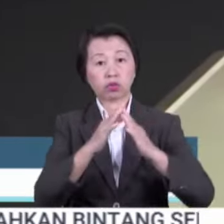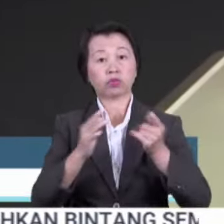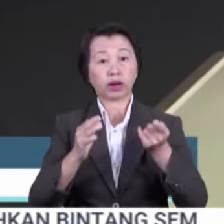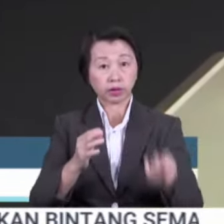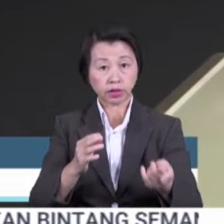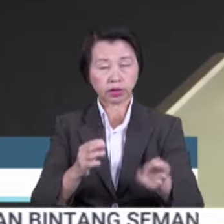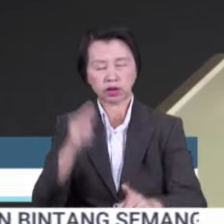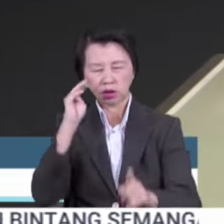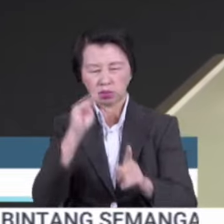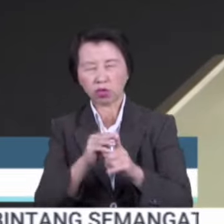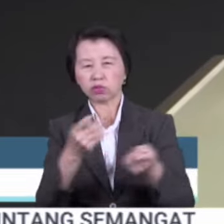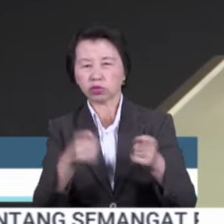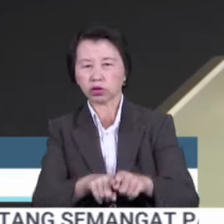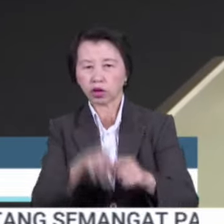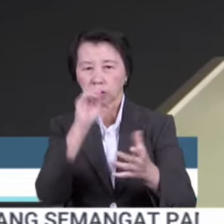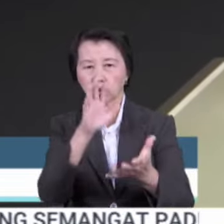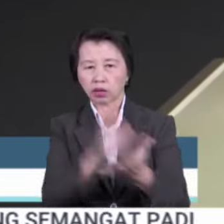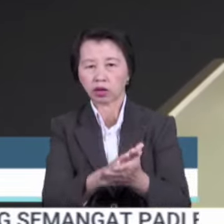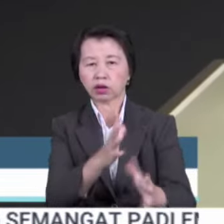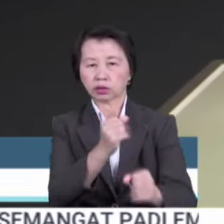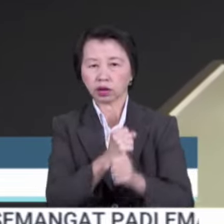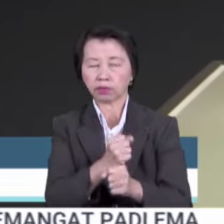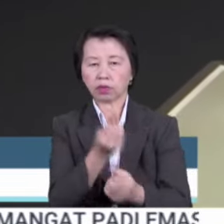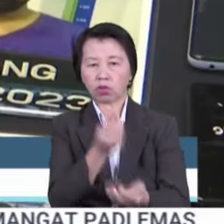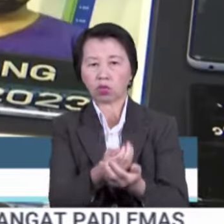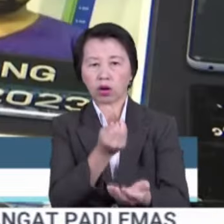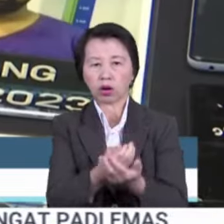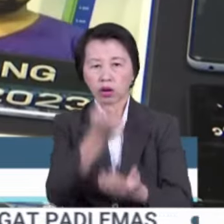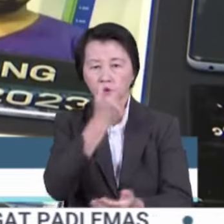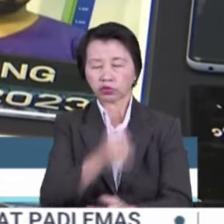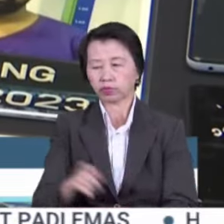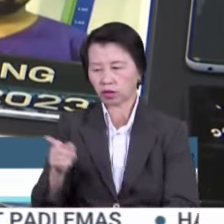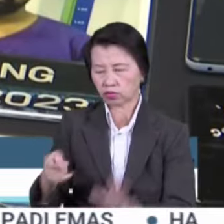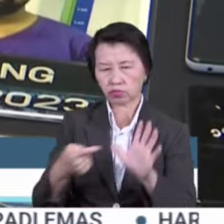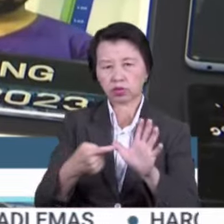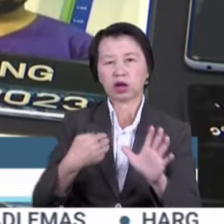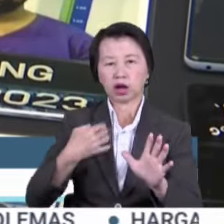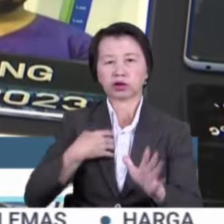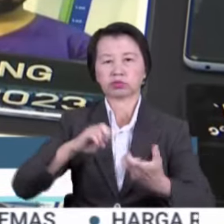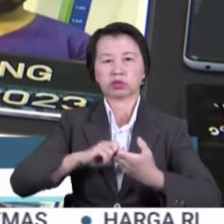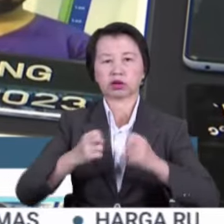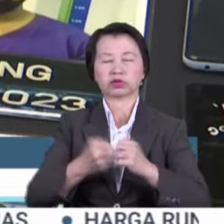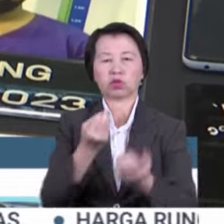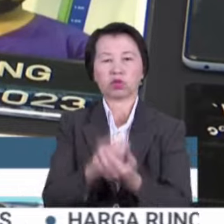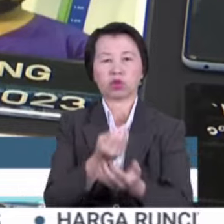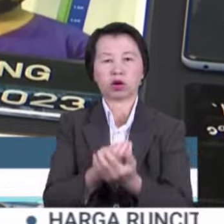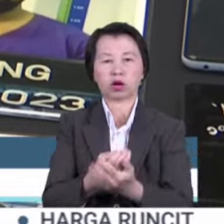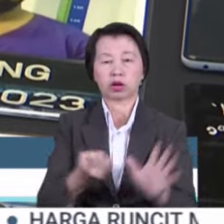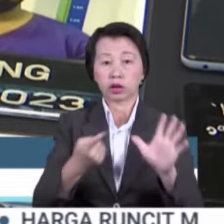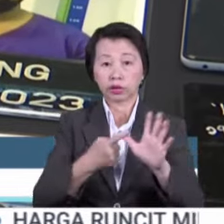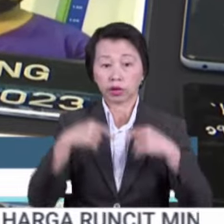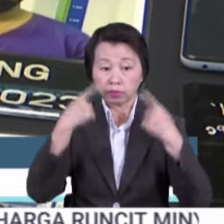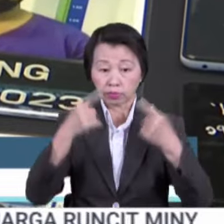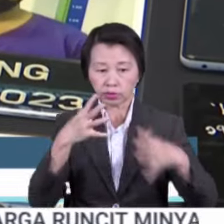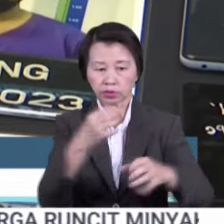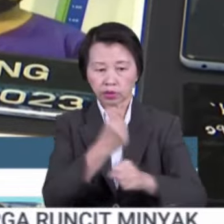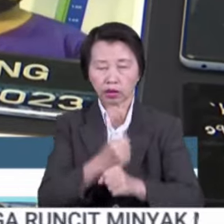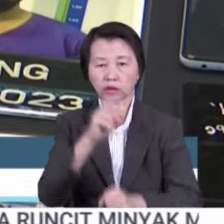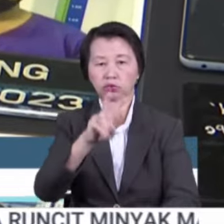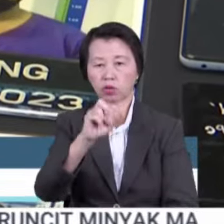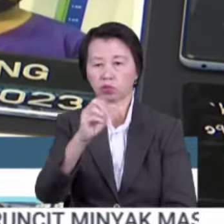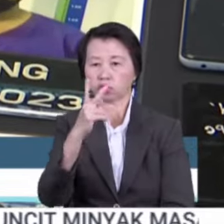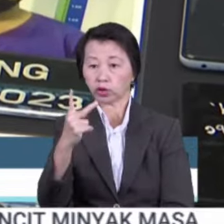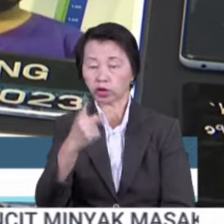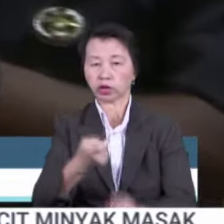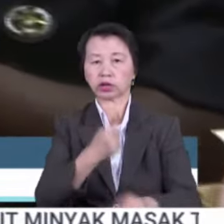motif kejadian dipercayai bagi mendapatkan uang karena suspek mempunyai masalah keuangan supaya juga berjaya mendapatkan